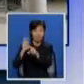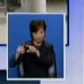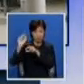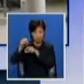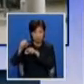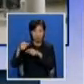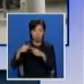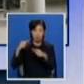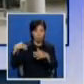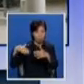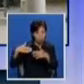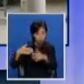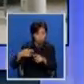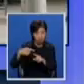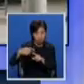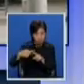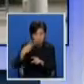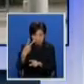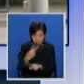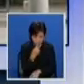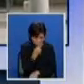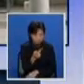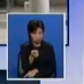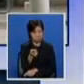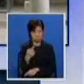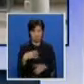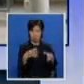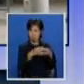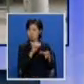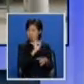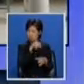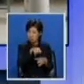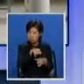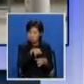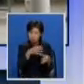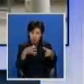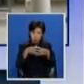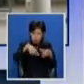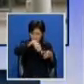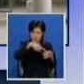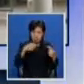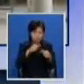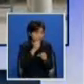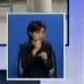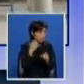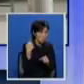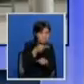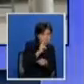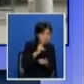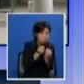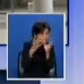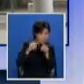มาพัฒนาการต่างๆบ่งชี้ว่าขณะนี้กลุ่มผู้ก่อการร้ายหรือกองกำลังที่ติดอาวุธนั้นกลับมีบทบาทสูง